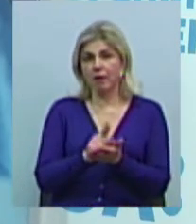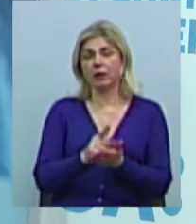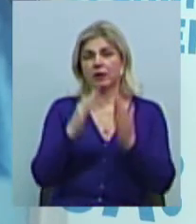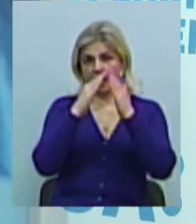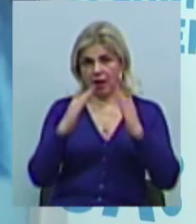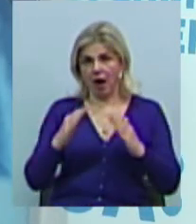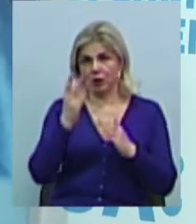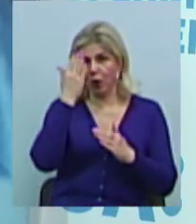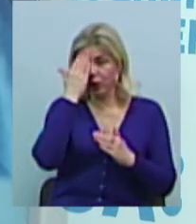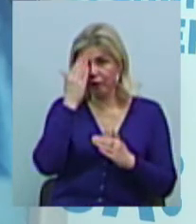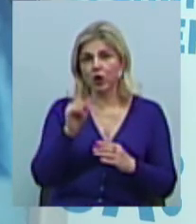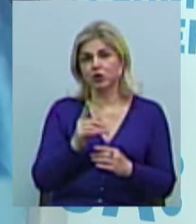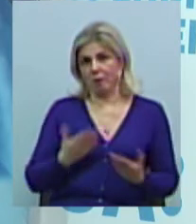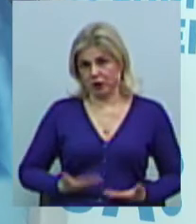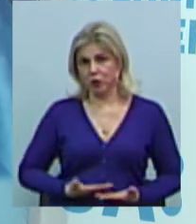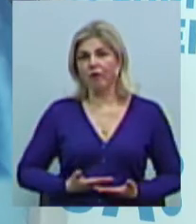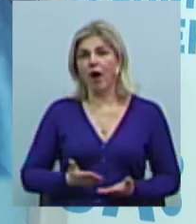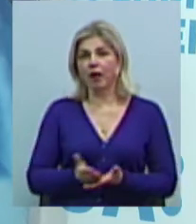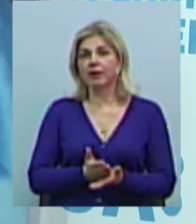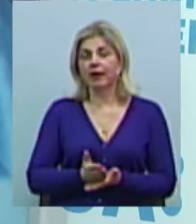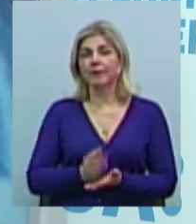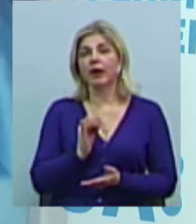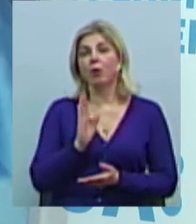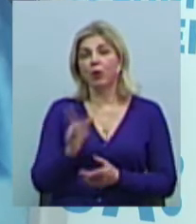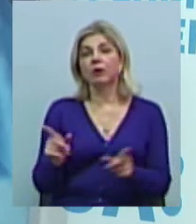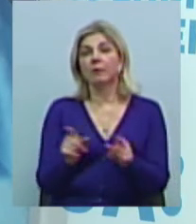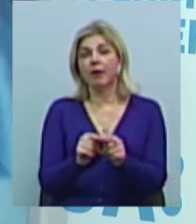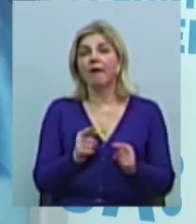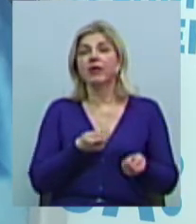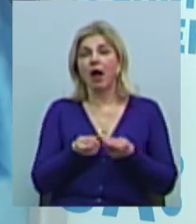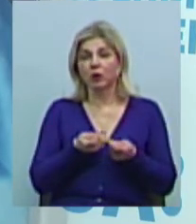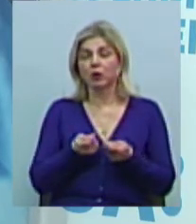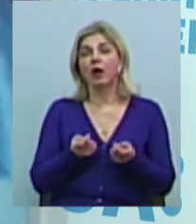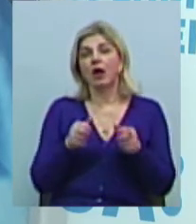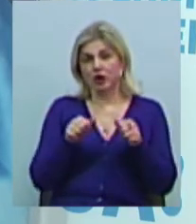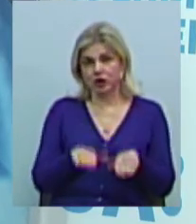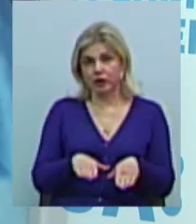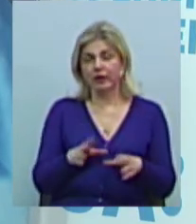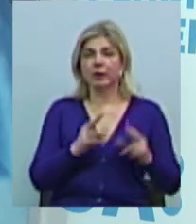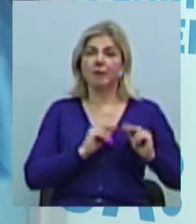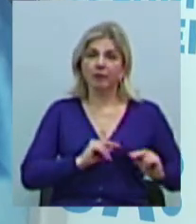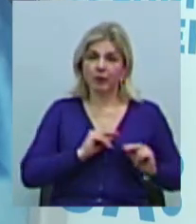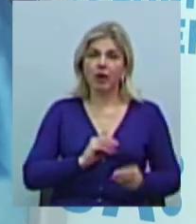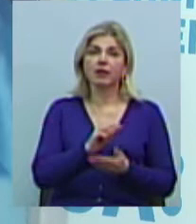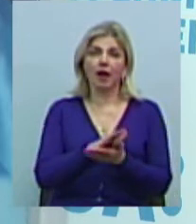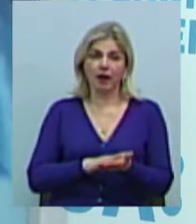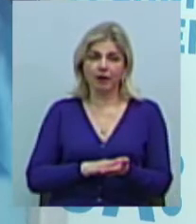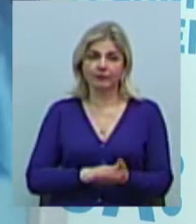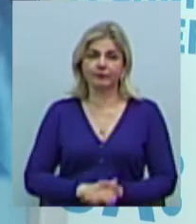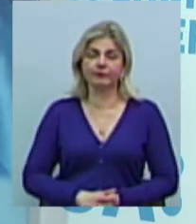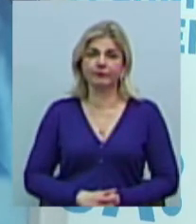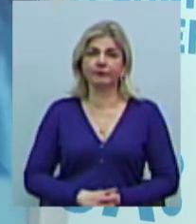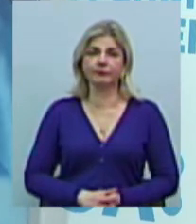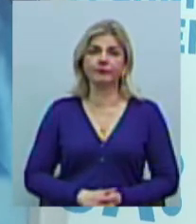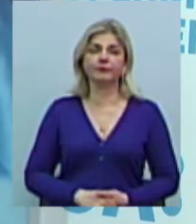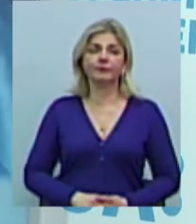щоб існувати. Тому будемо з владою якось вирішувати, співпрацювати і надалі, і